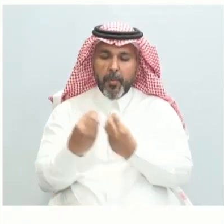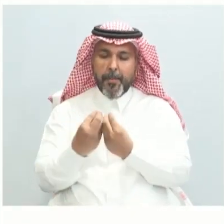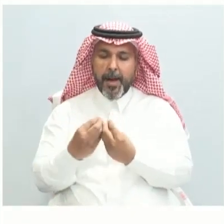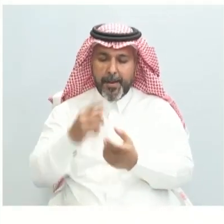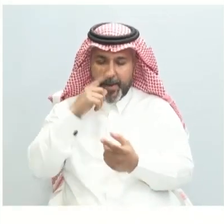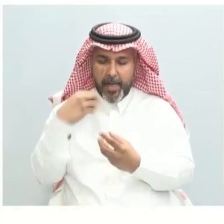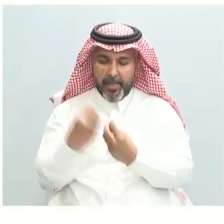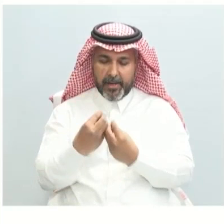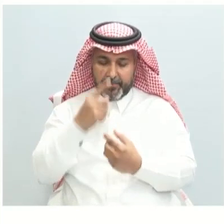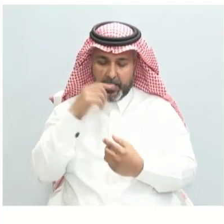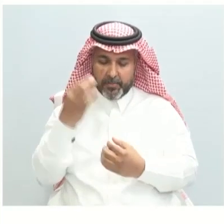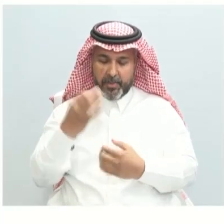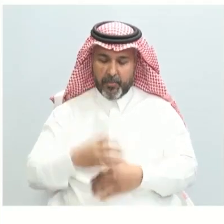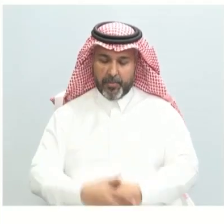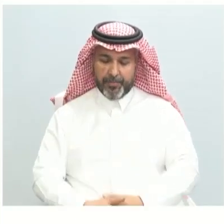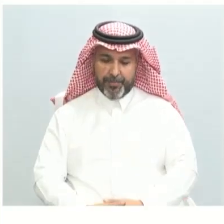وحقوقه